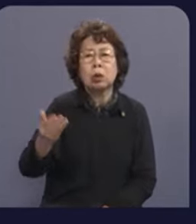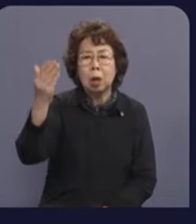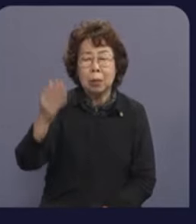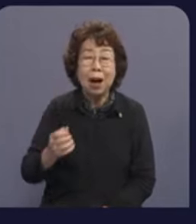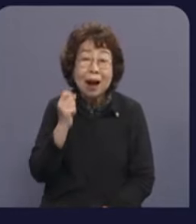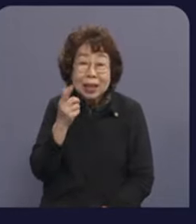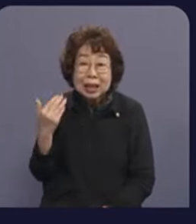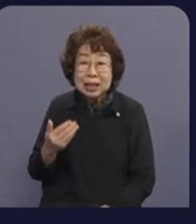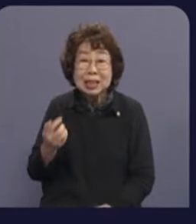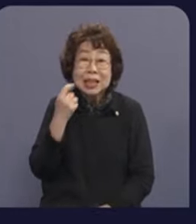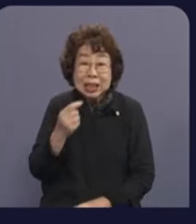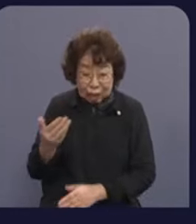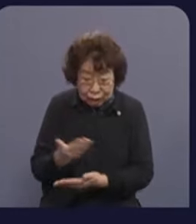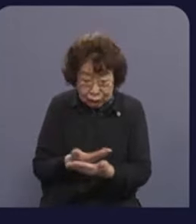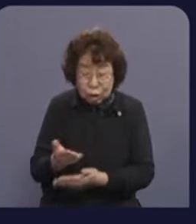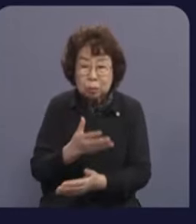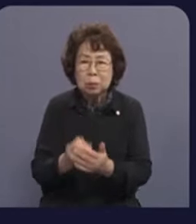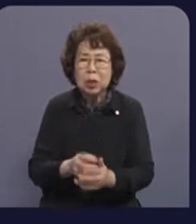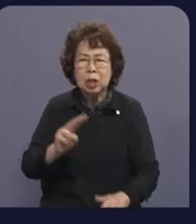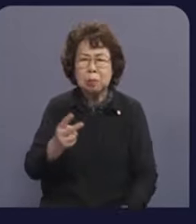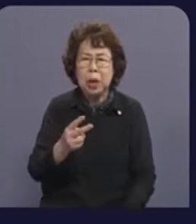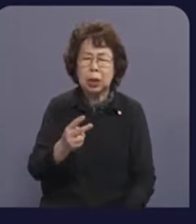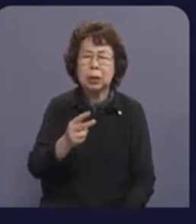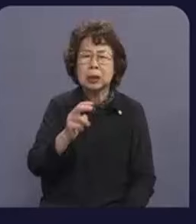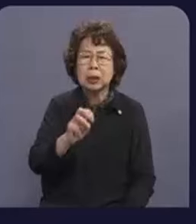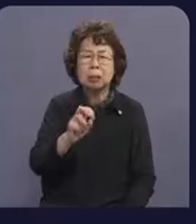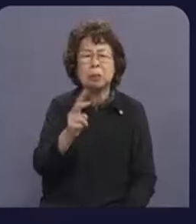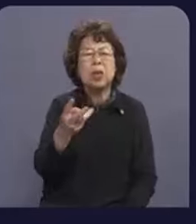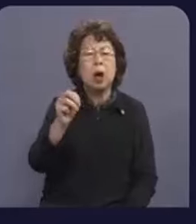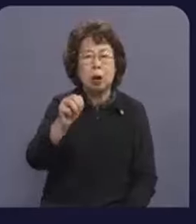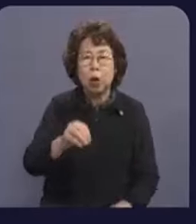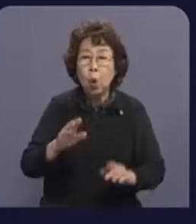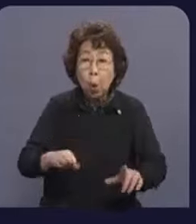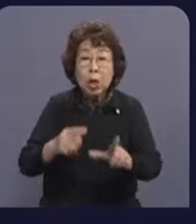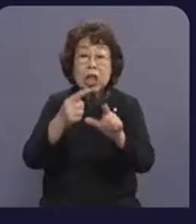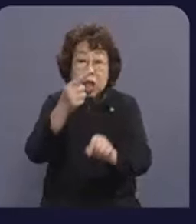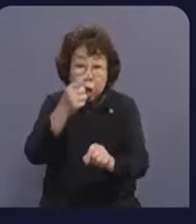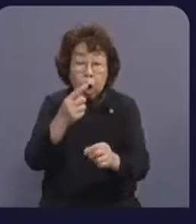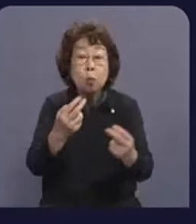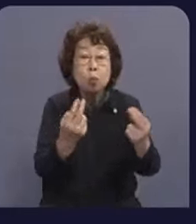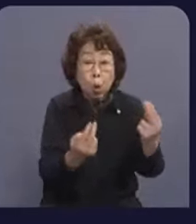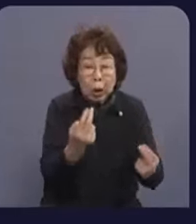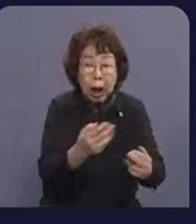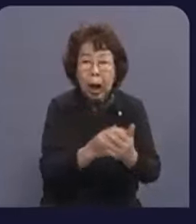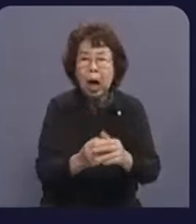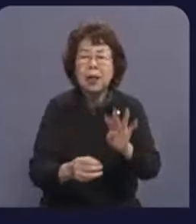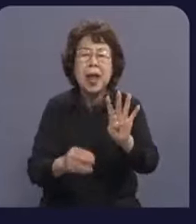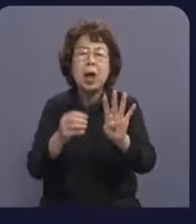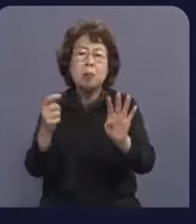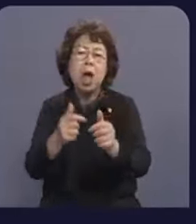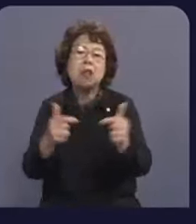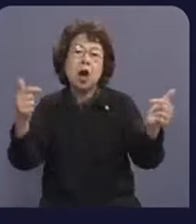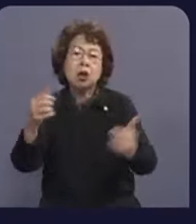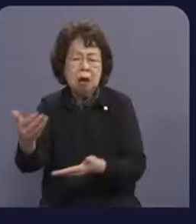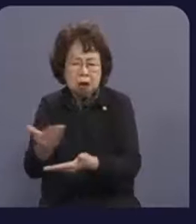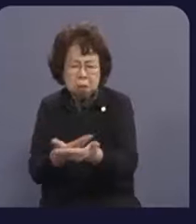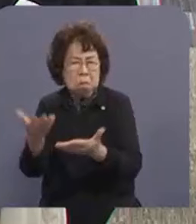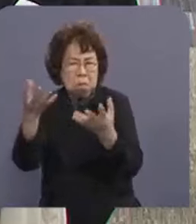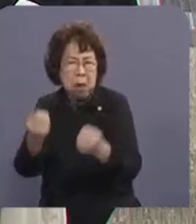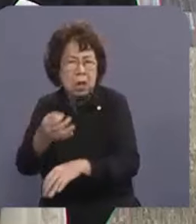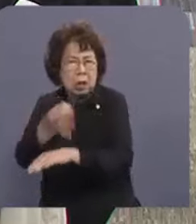하루 평균 금 거래 대금은 232억 원 올해 1월 52억 원보다 네배 넘게